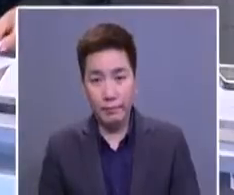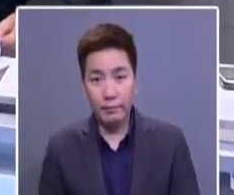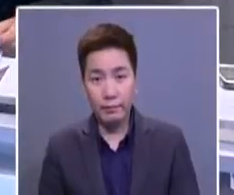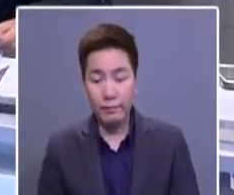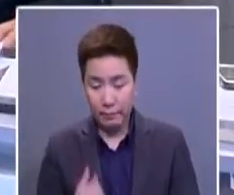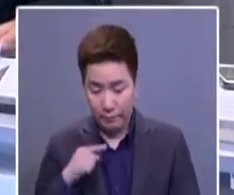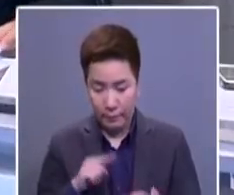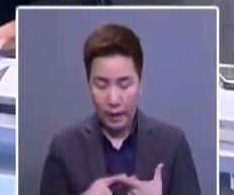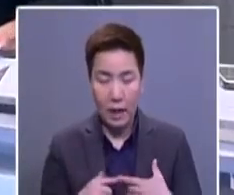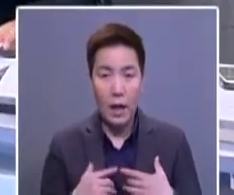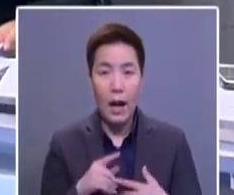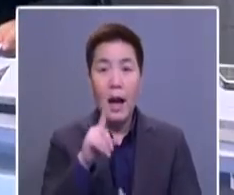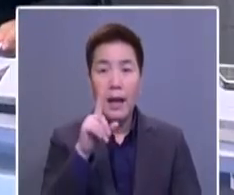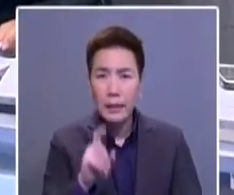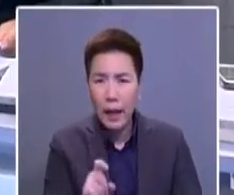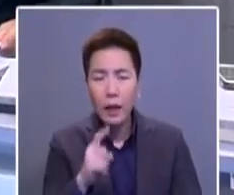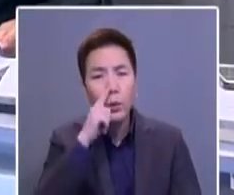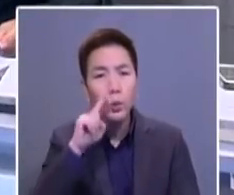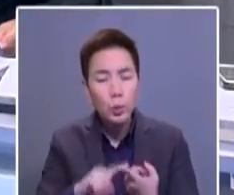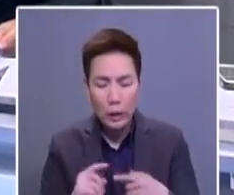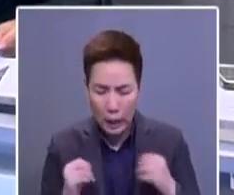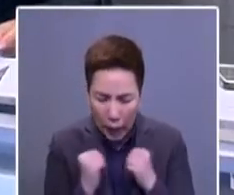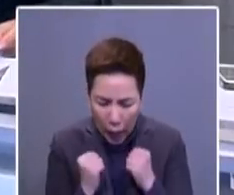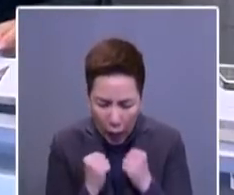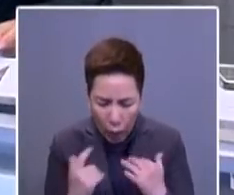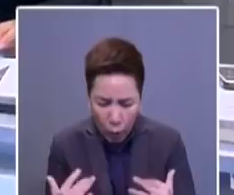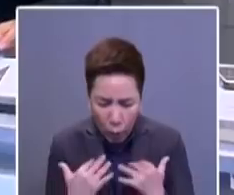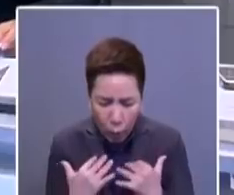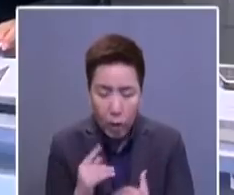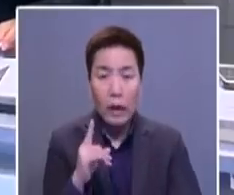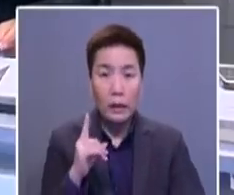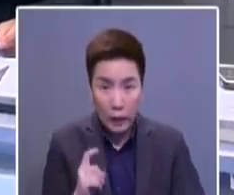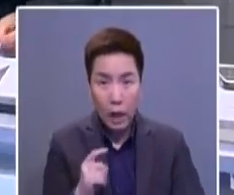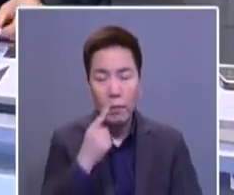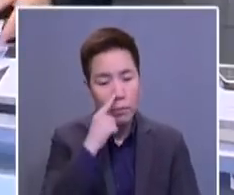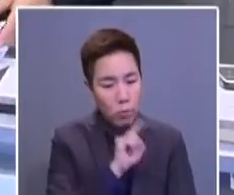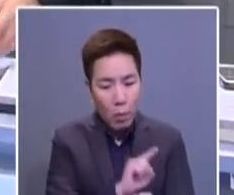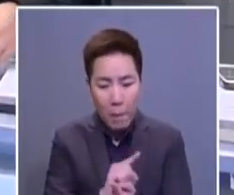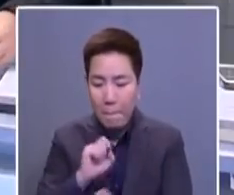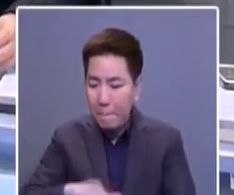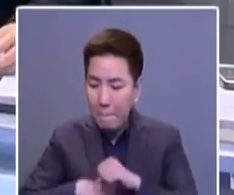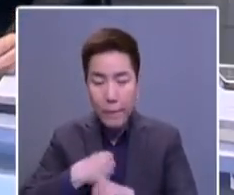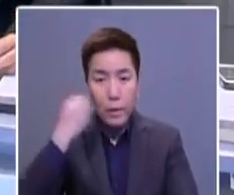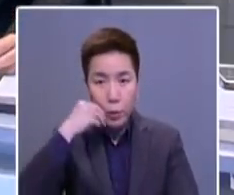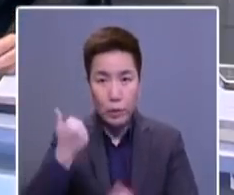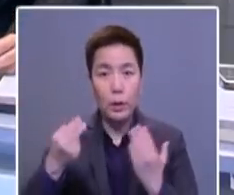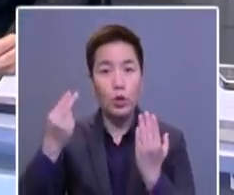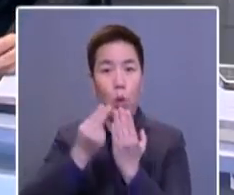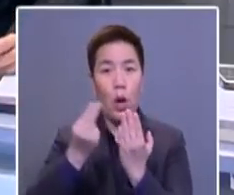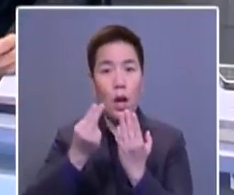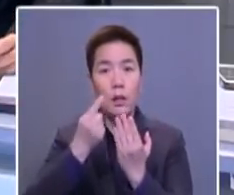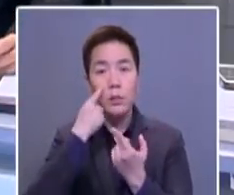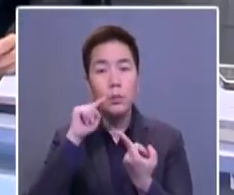คือเรื่องของหนาวตายยังมีให้เห็นต่อเนื่องทุกปีนะคุณผู้ชมก็เตือนกันทุกปีเหมือนกันนะคะวันนี้มีข่าวอีกแล้วนะว่าที่หนองคาย